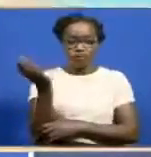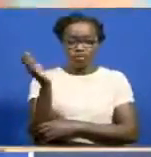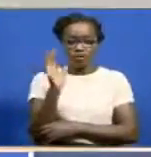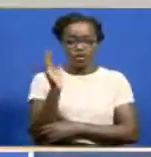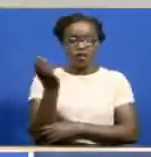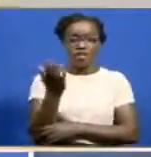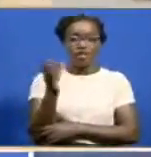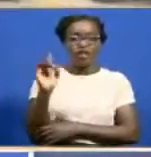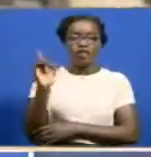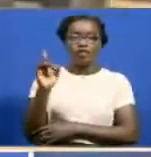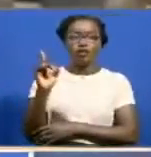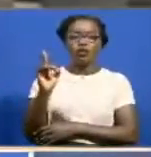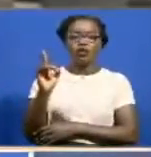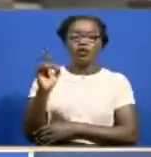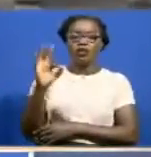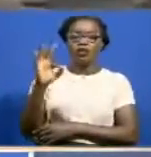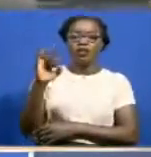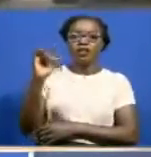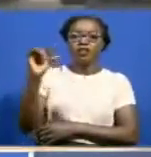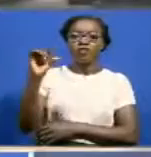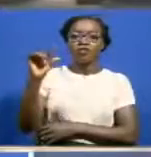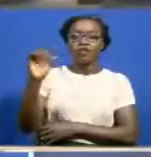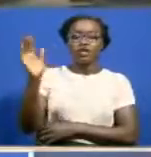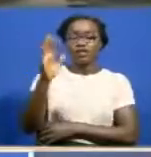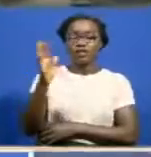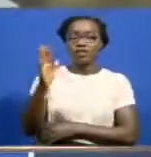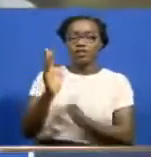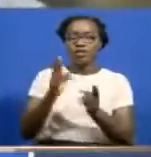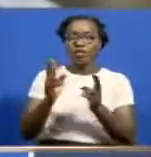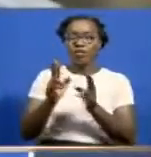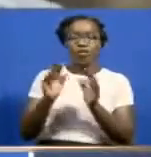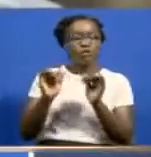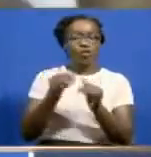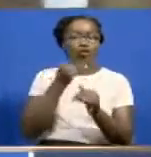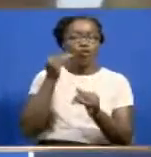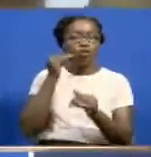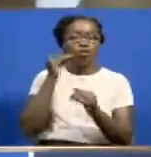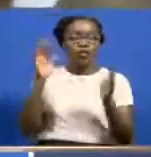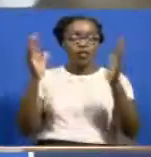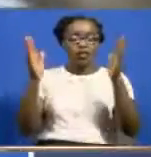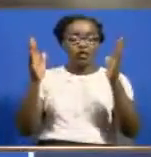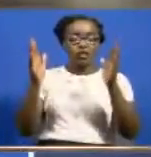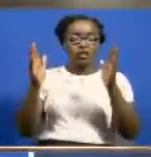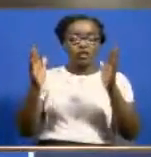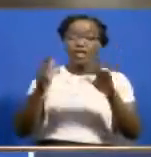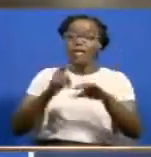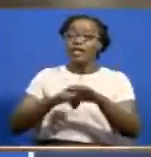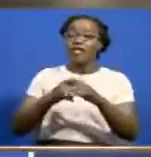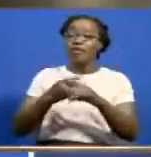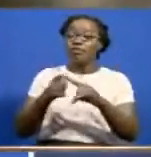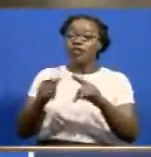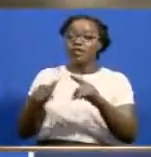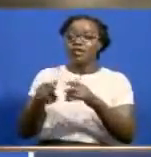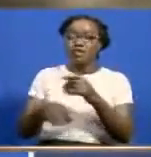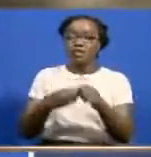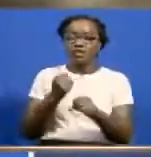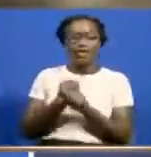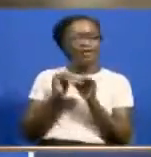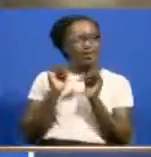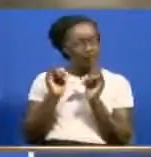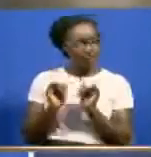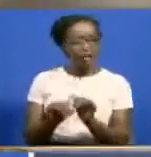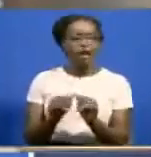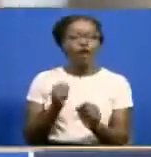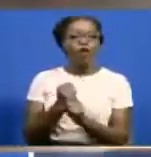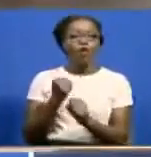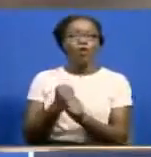jijini Nairobi. Kwa kawaida angekuwa nyumbani wakati huu msimu wa Krismasi, lakini mwaka huu amelazimika kufanya